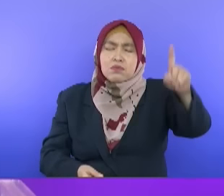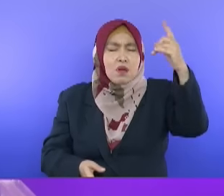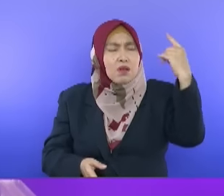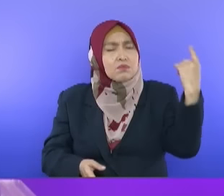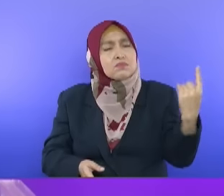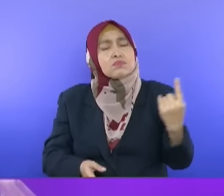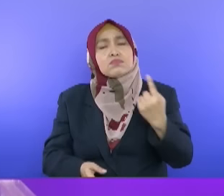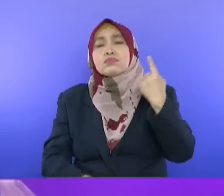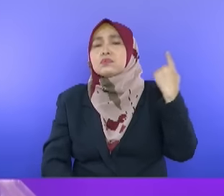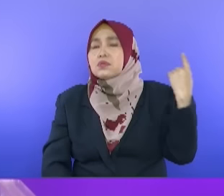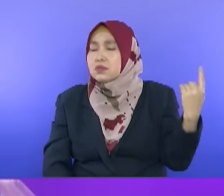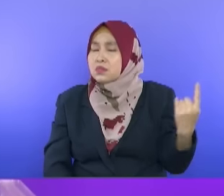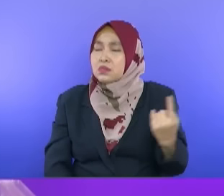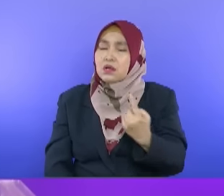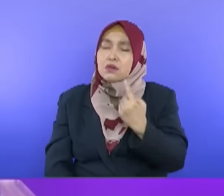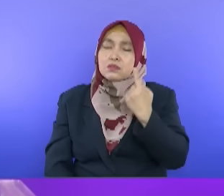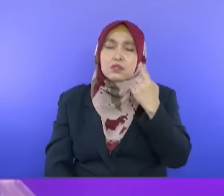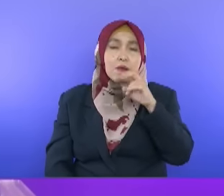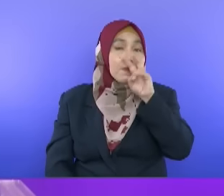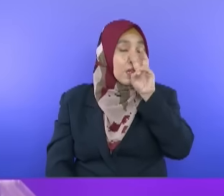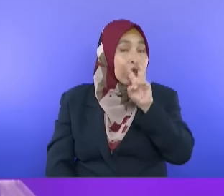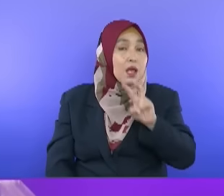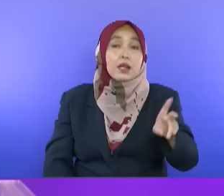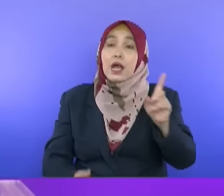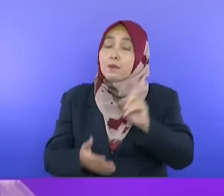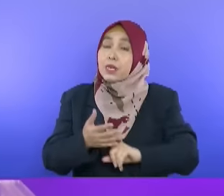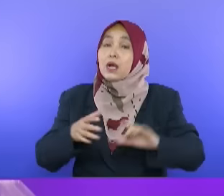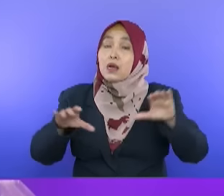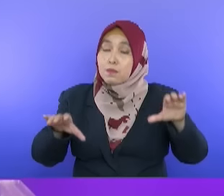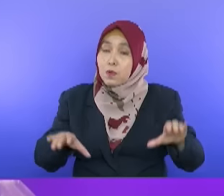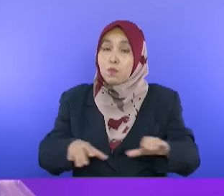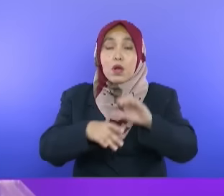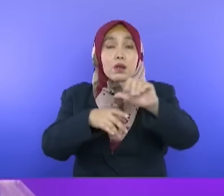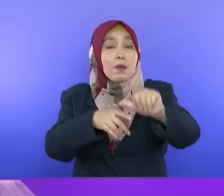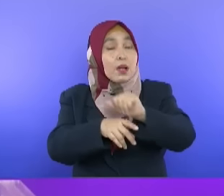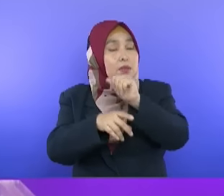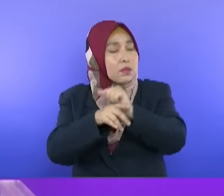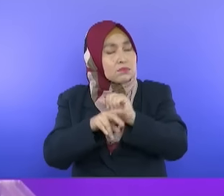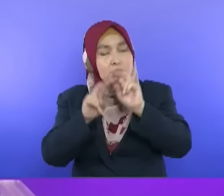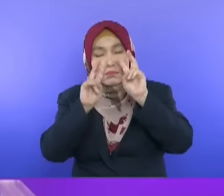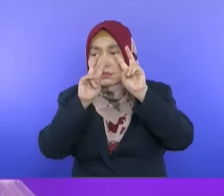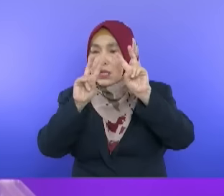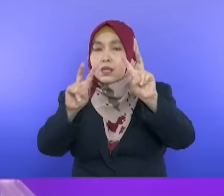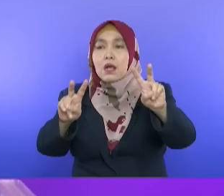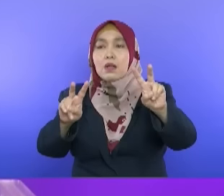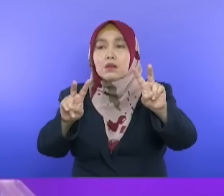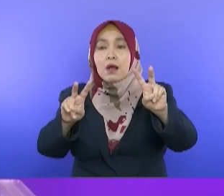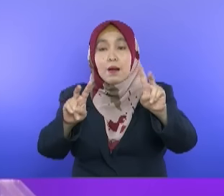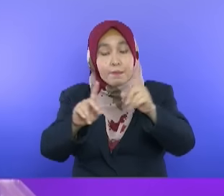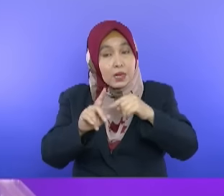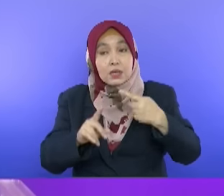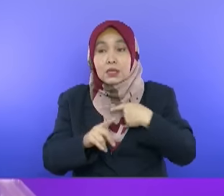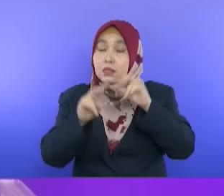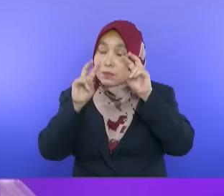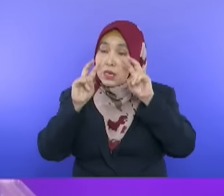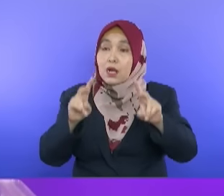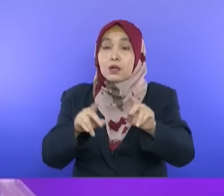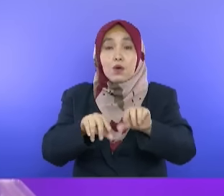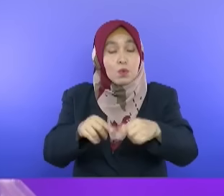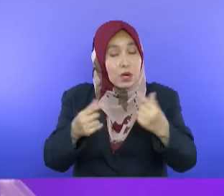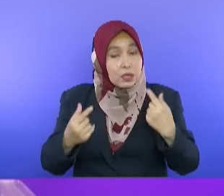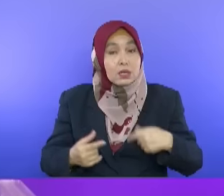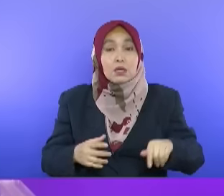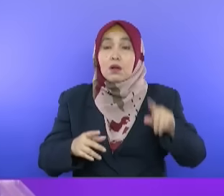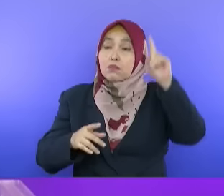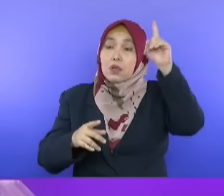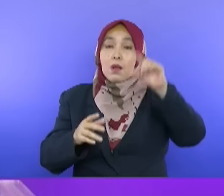Sesungguhnya Allah atas apa yang kamu amalkan itu amat melihat ya Bilal kita melihat Alquran ini bila Allah